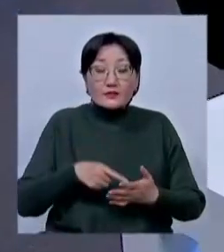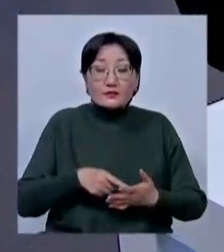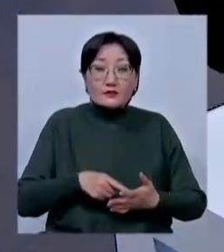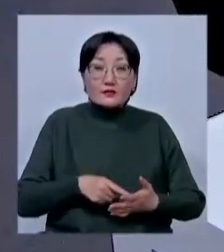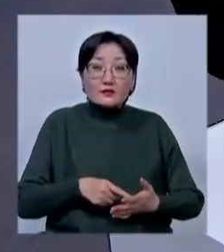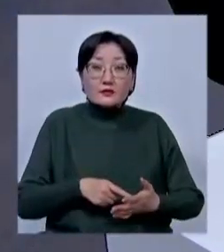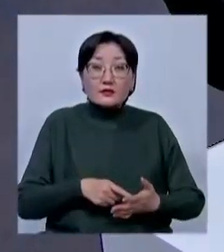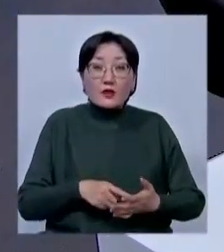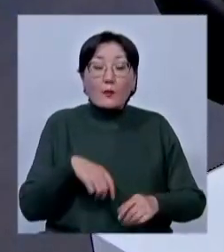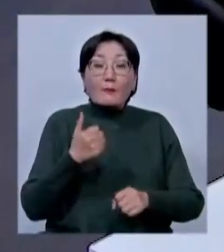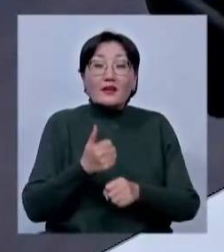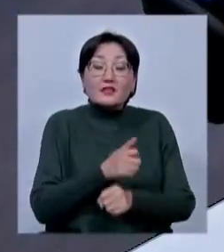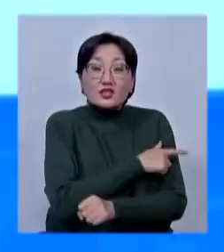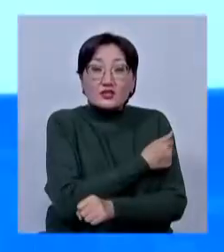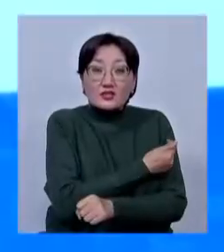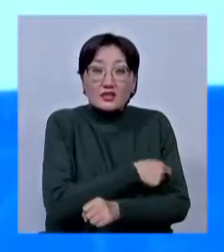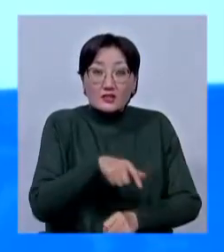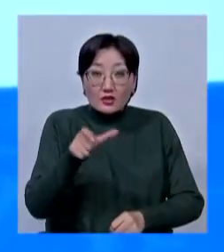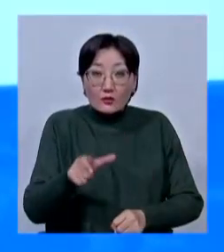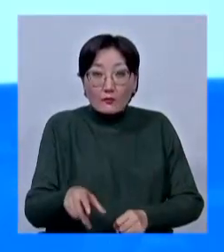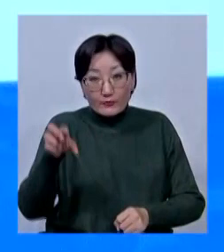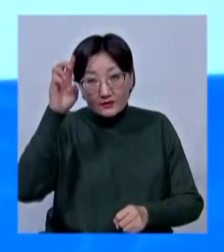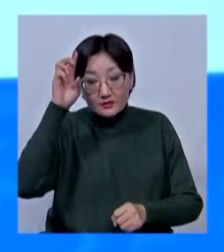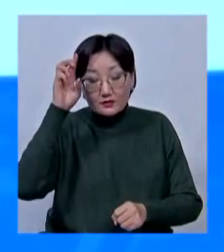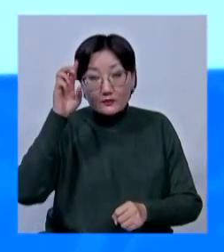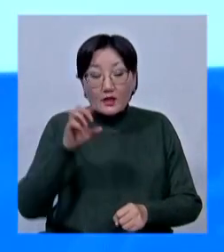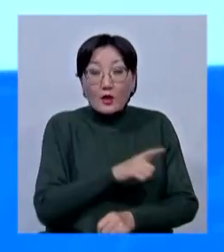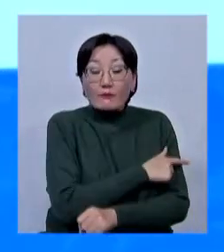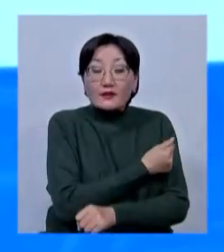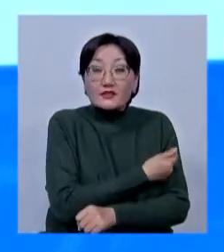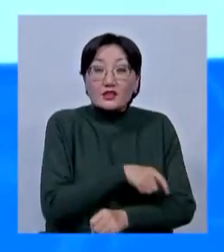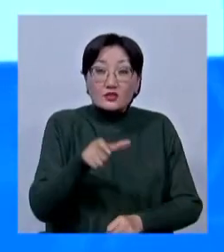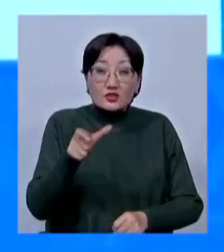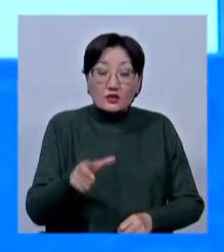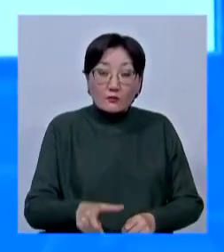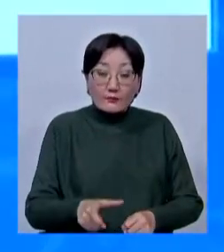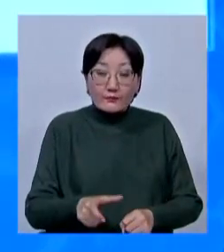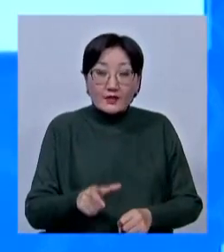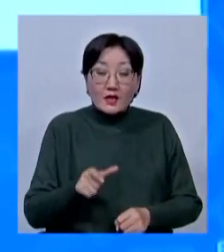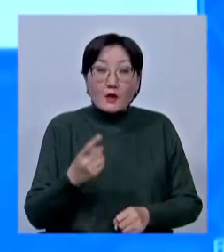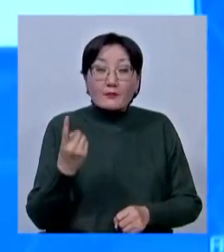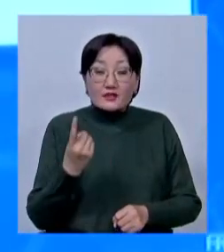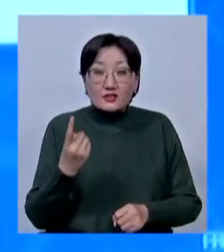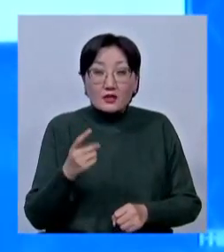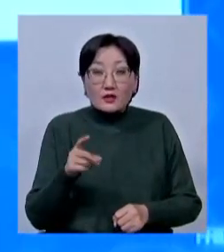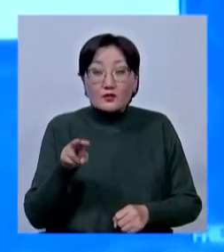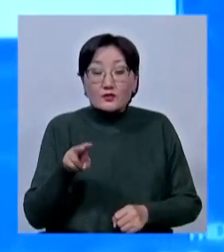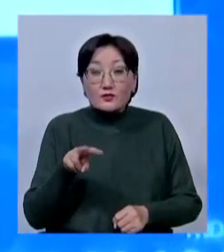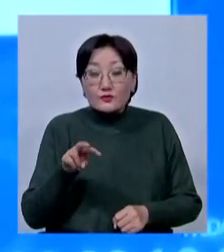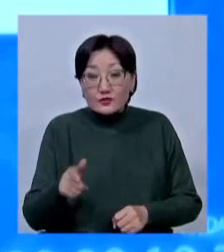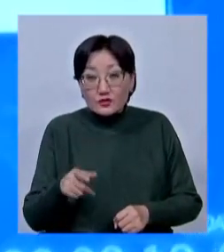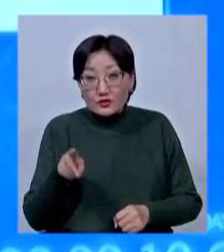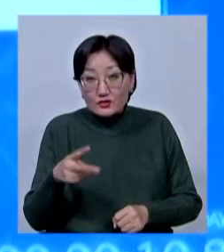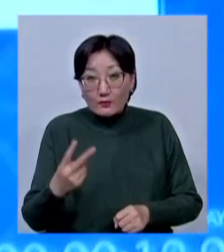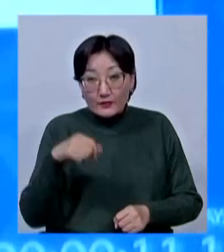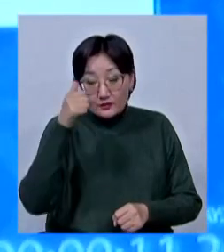қаласының бас санитарлық дәрігері, мемлекеттік санитарлық дәрігерінің жаңағы 1-ші маусымдағы,